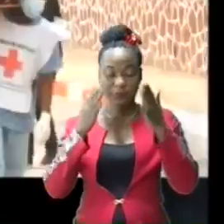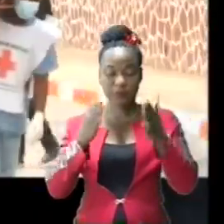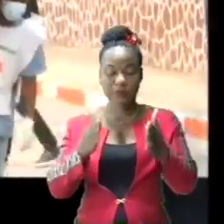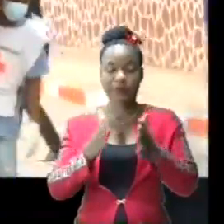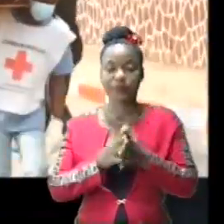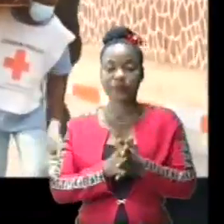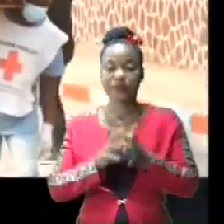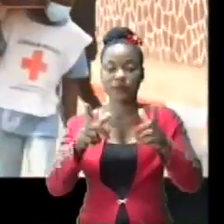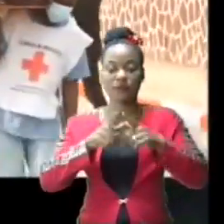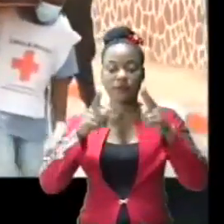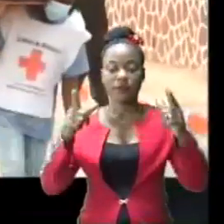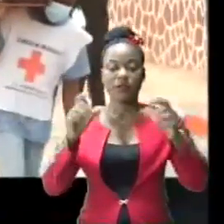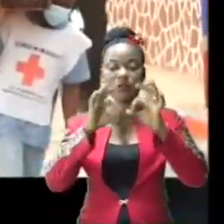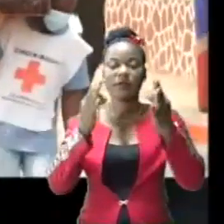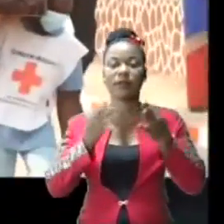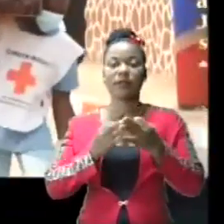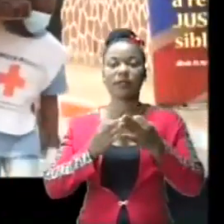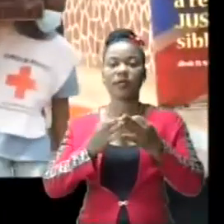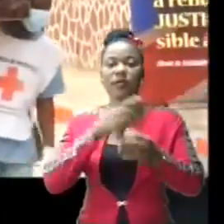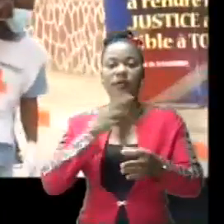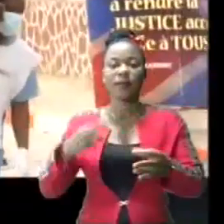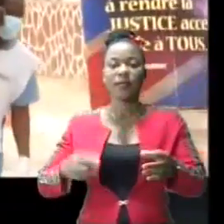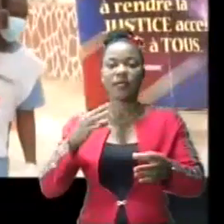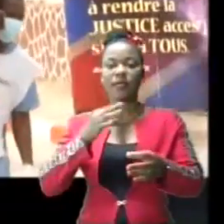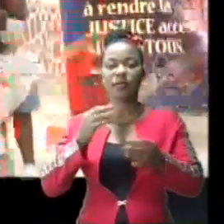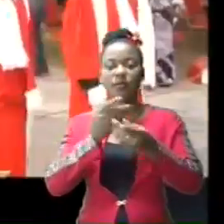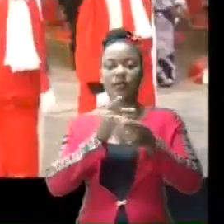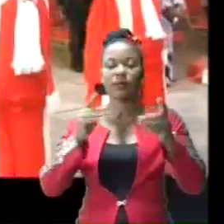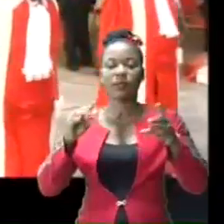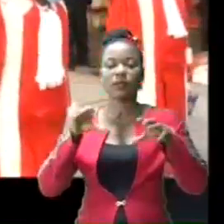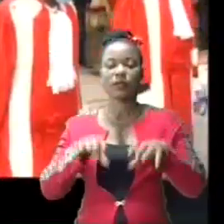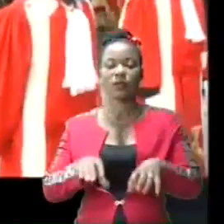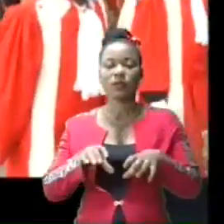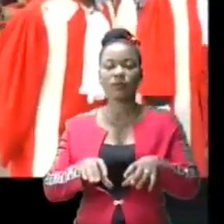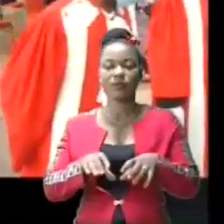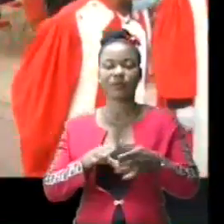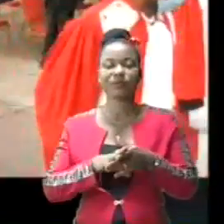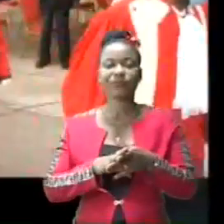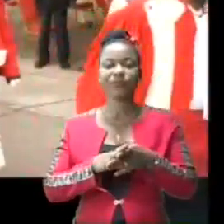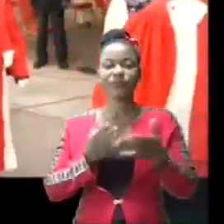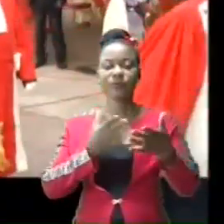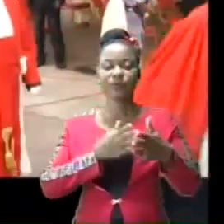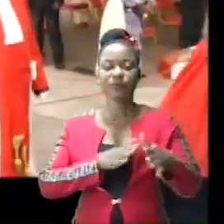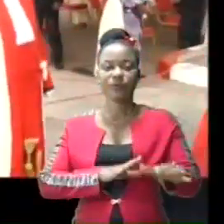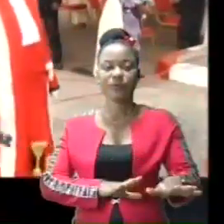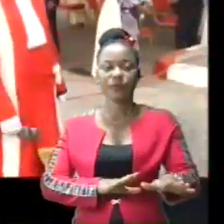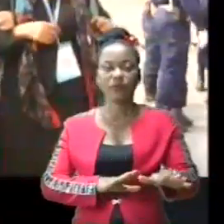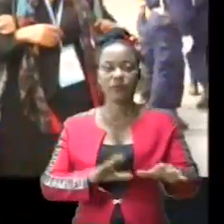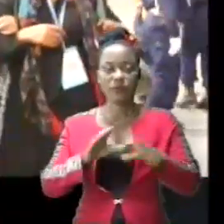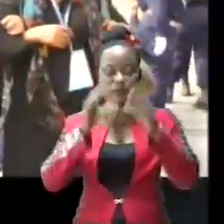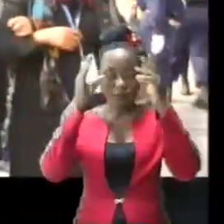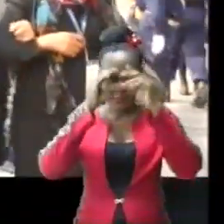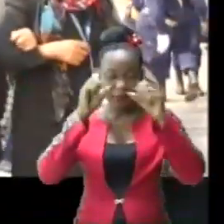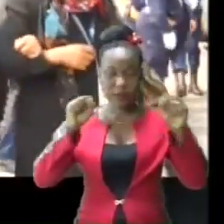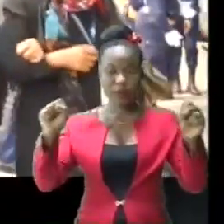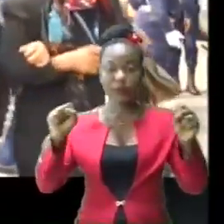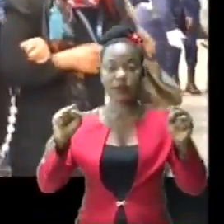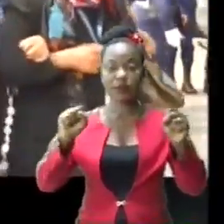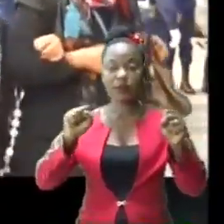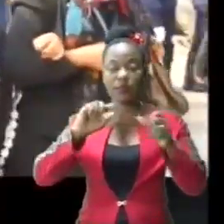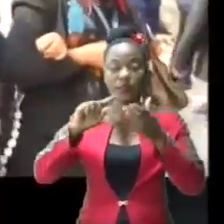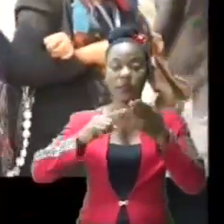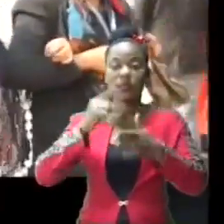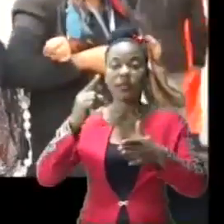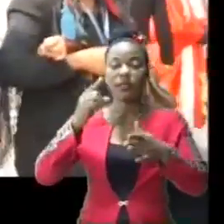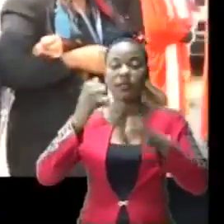La grande famille judiciaire de la République démocratique du Congo est endeuillée depuis la disparition le 29 juin 2020 du premier président